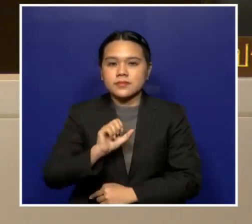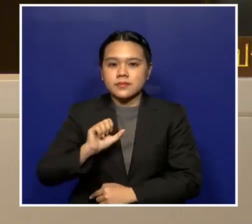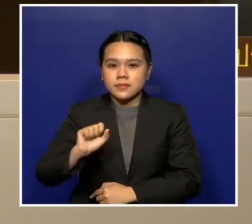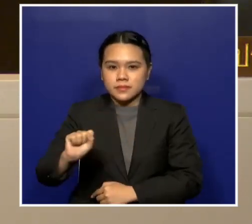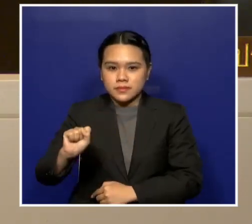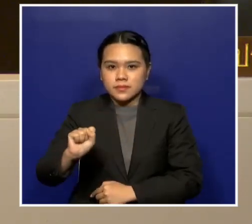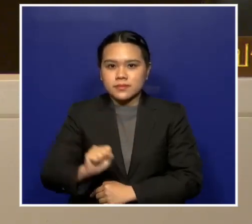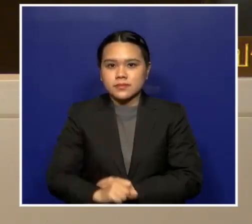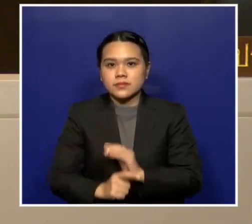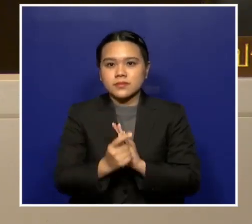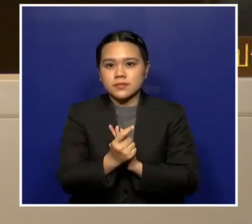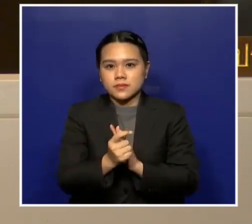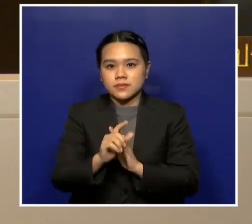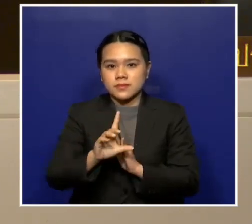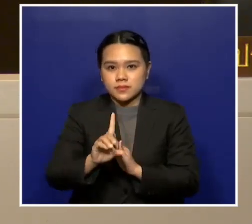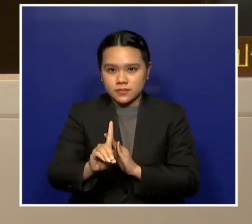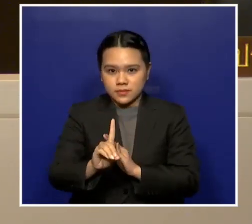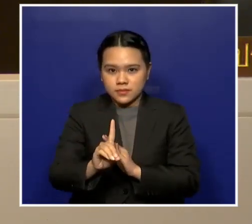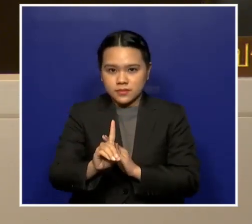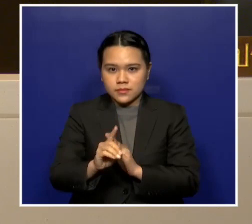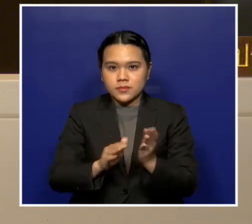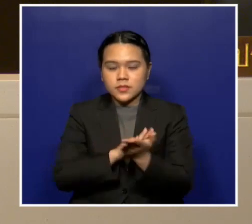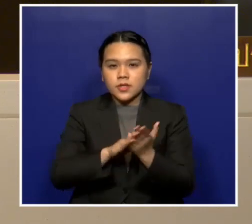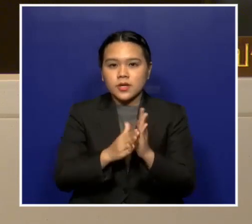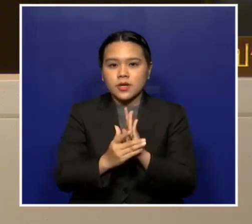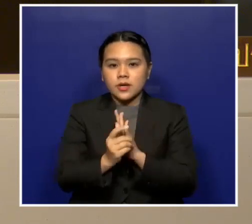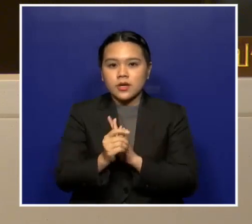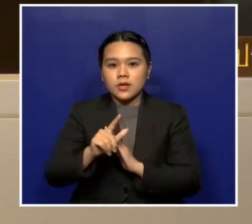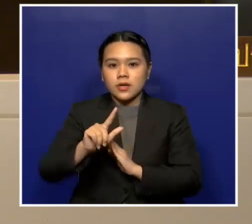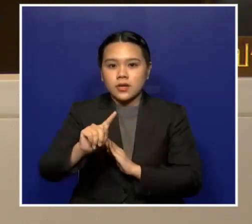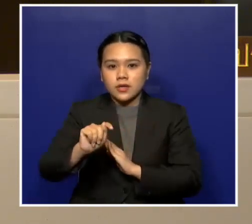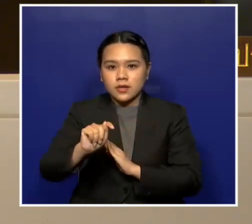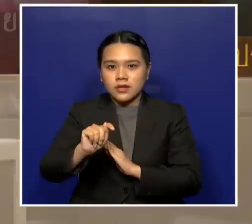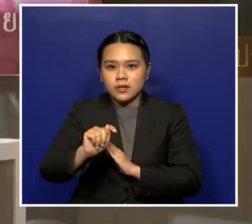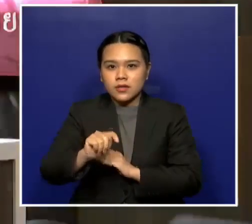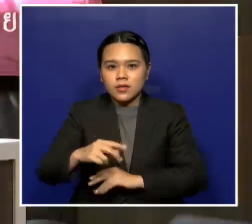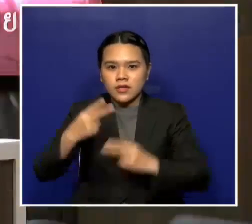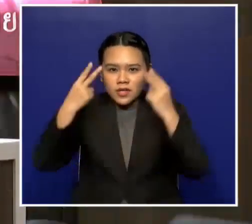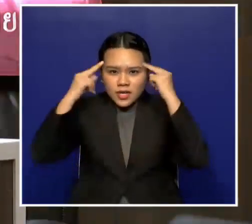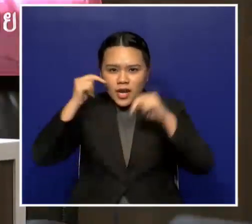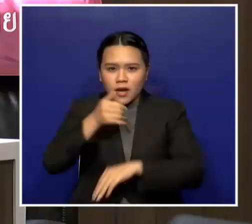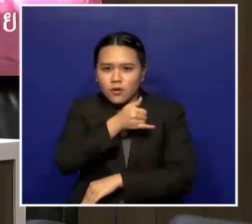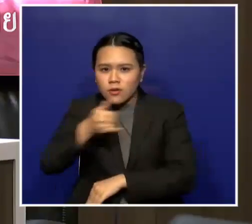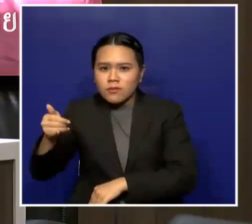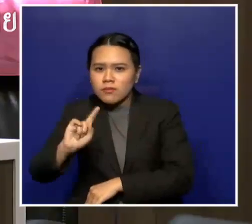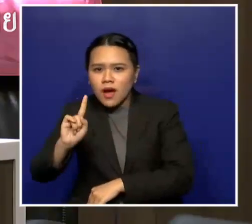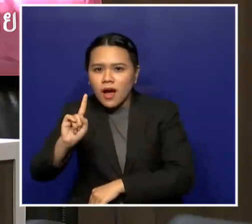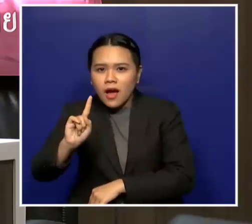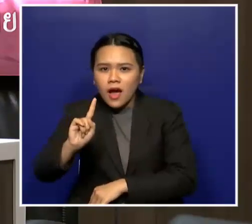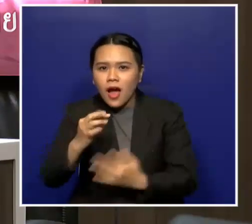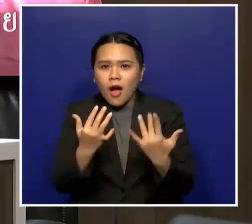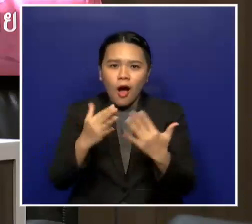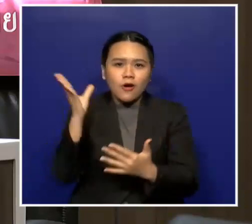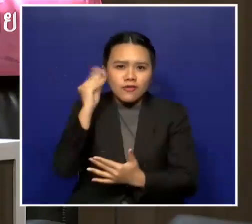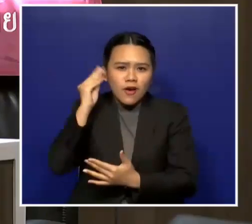จังหวัดอุตรดิตถ์พรรคเพื่อไทยเอ๊ะท่านนายกอย่าเพิ่งลุกไปไหนนะครับกรุณานั่งฟังก่อนสิครับหนีเลยเลยโอ้โ